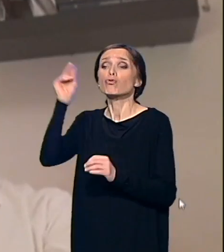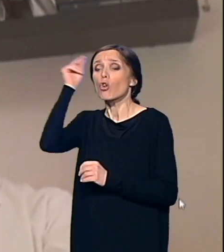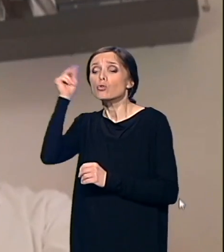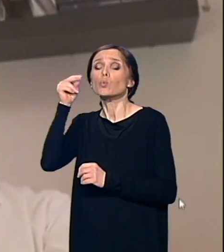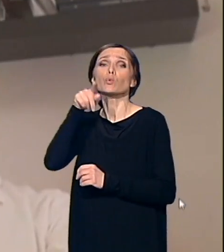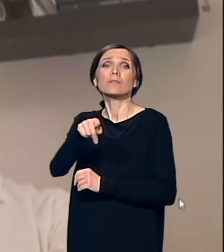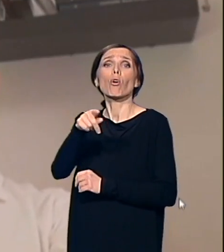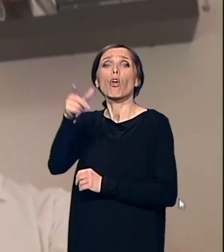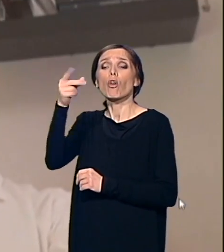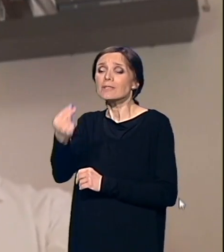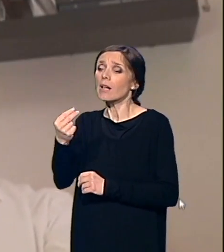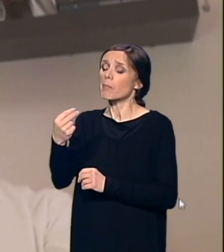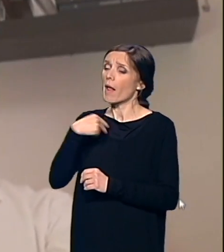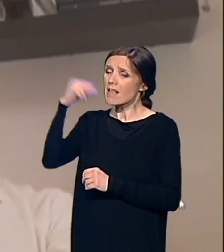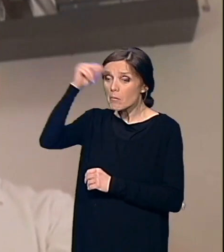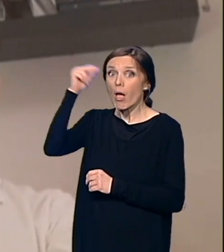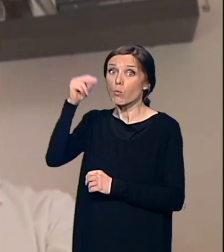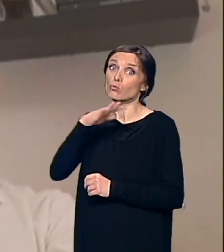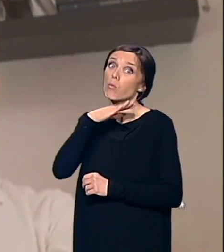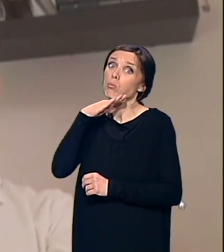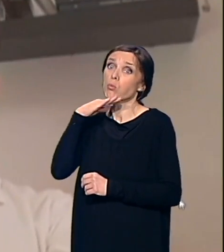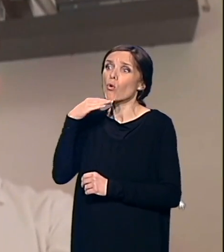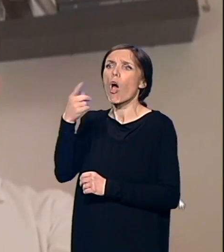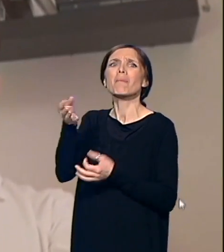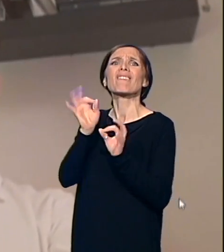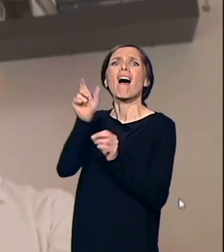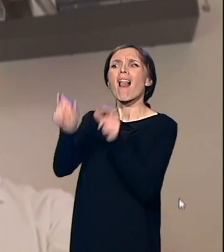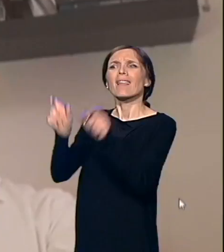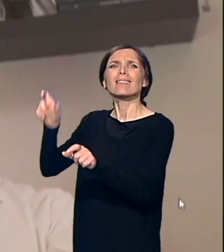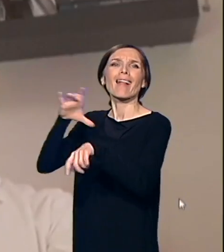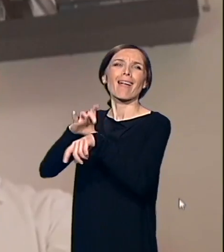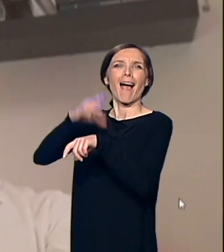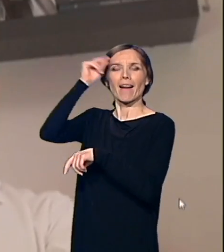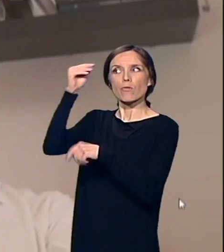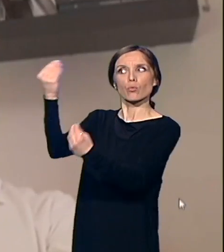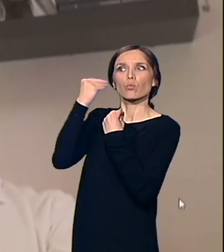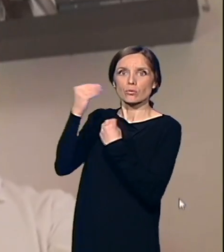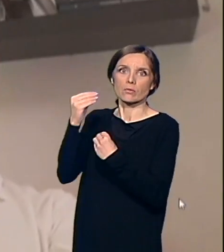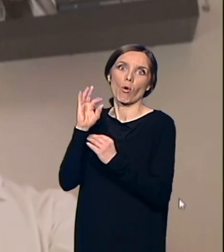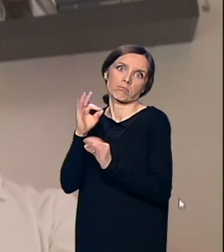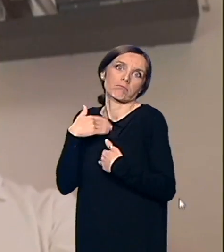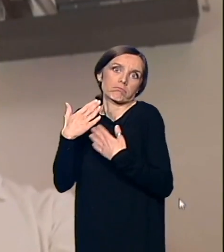puno stvari od jako puno dobrih hirurga i naravno i da nastavim dalje